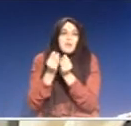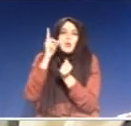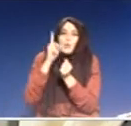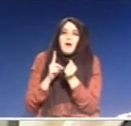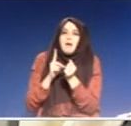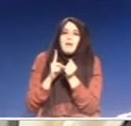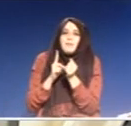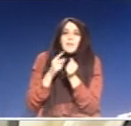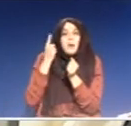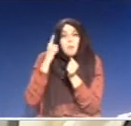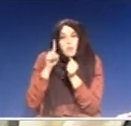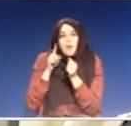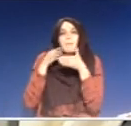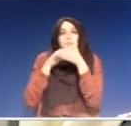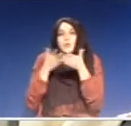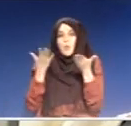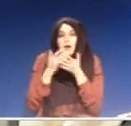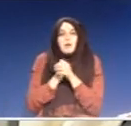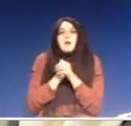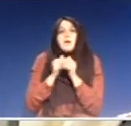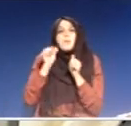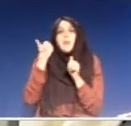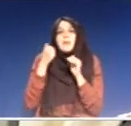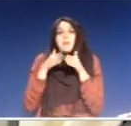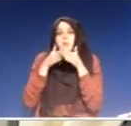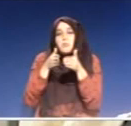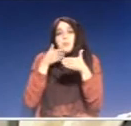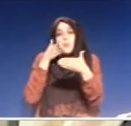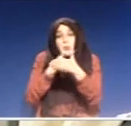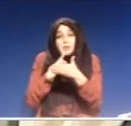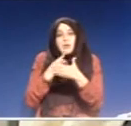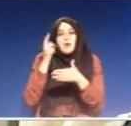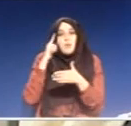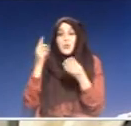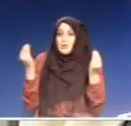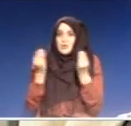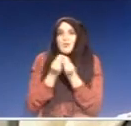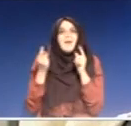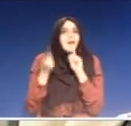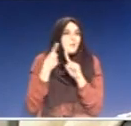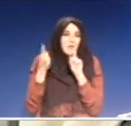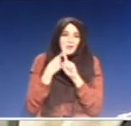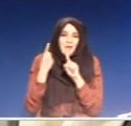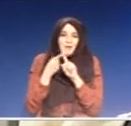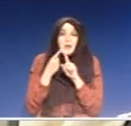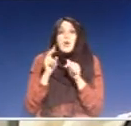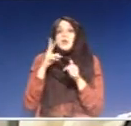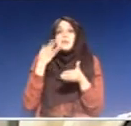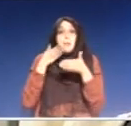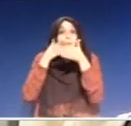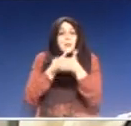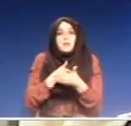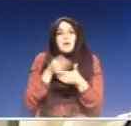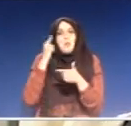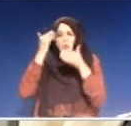حرج لتحقيق هدفين. الهدف الأول لتجذير قيمة الصلح في المجتمع، الهدف الثاني